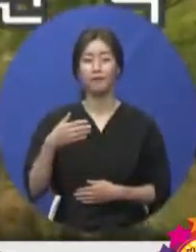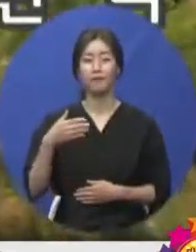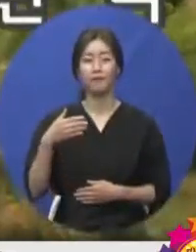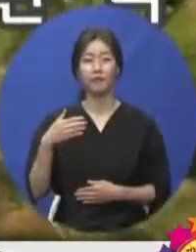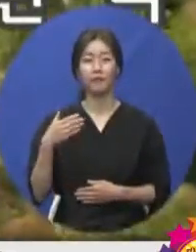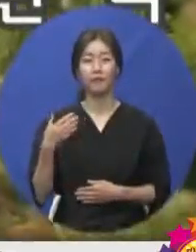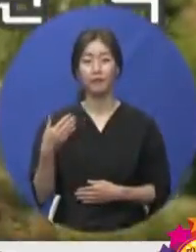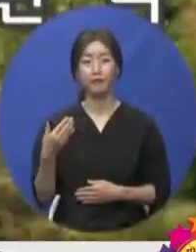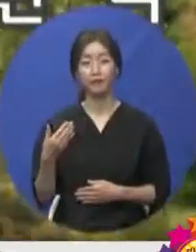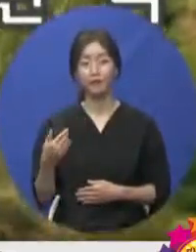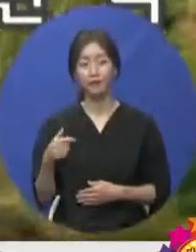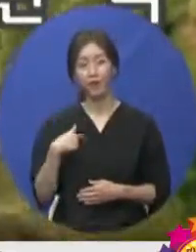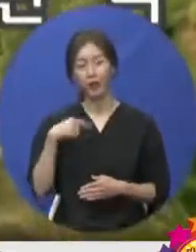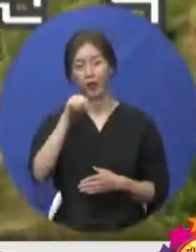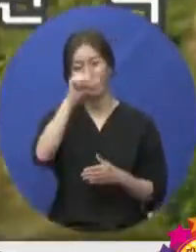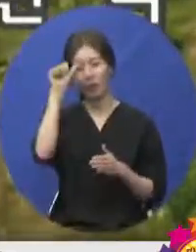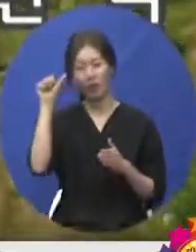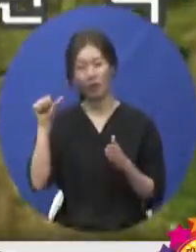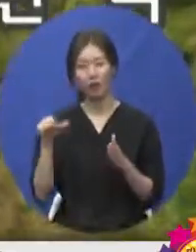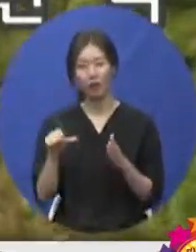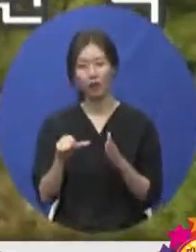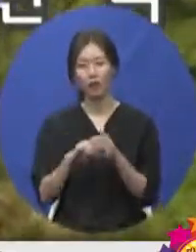흐르는 내 인생의